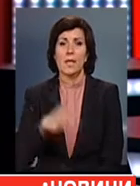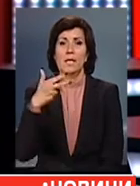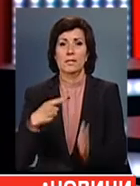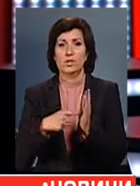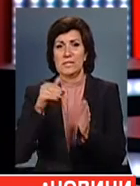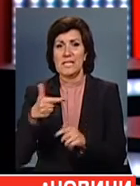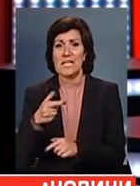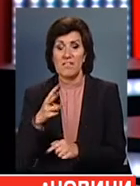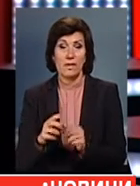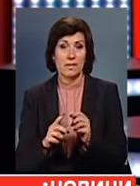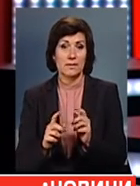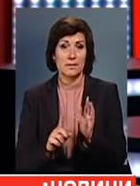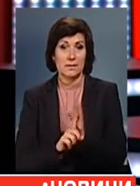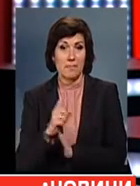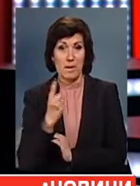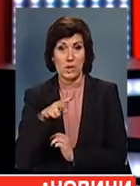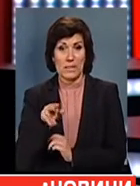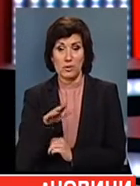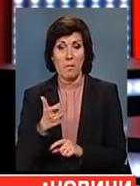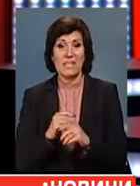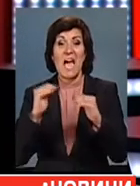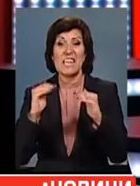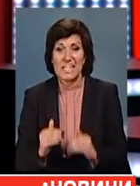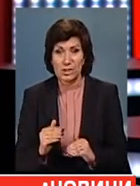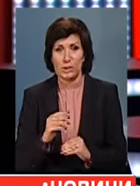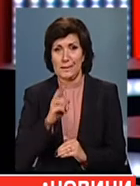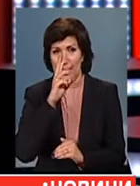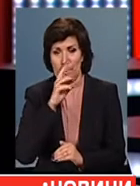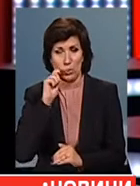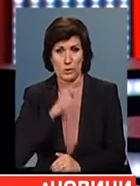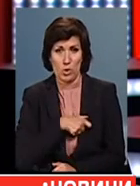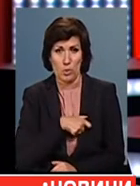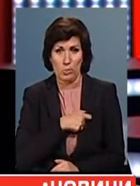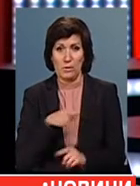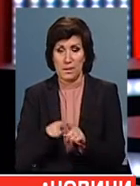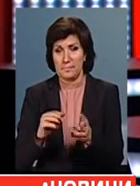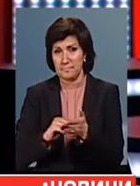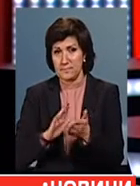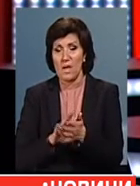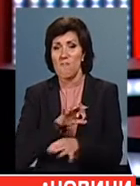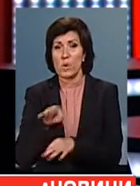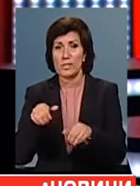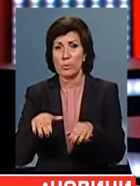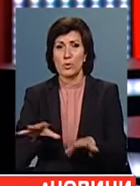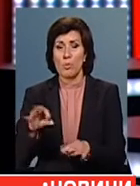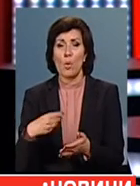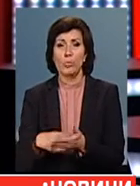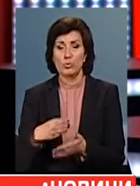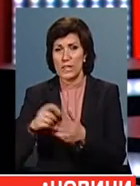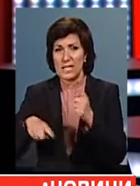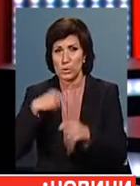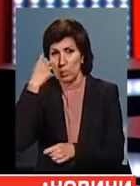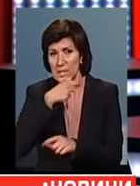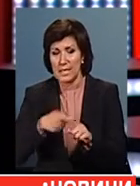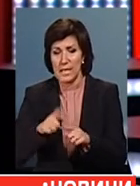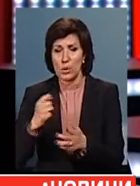36 тисяч гривень з 1 листопада – найнижча зарплата українського депутата. Такий пункт містився у проєкті постанови про бюджет на наступний